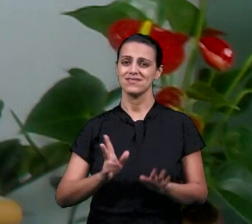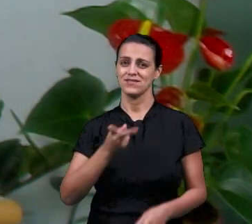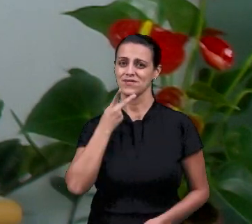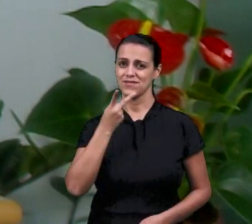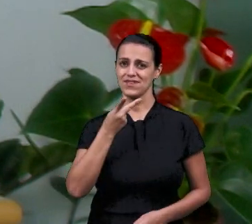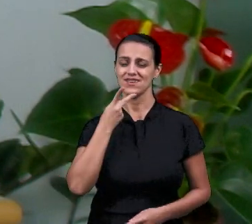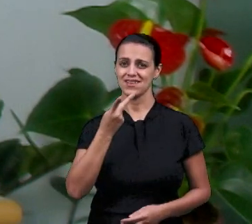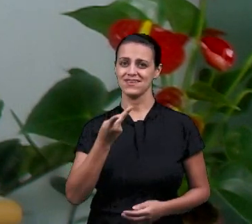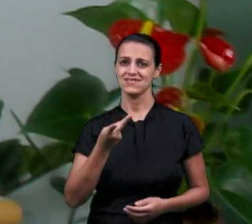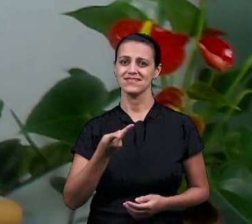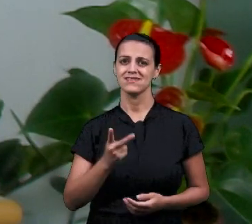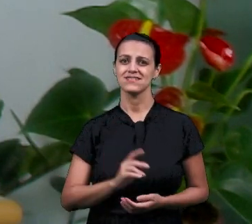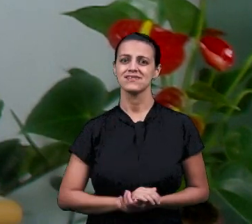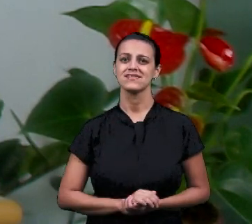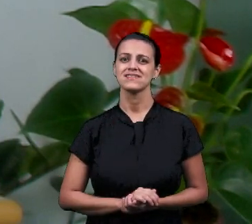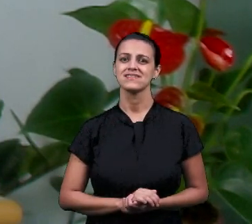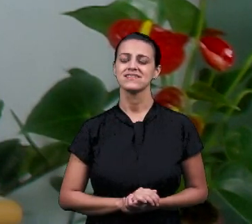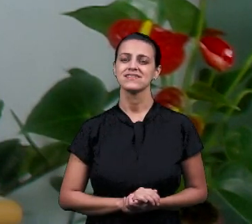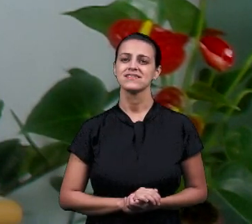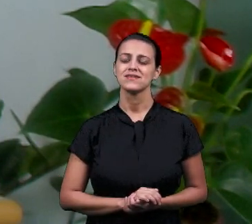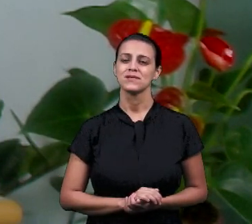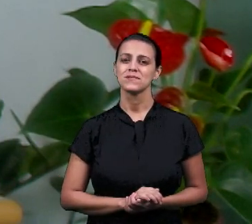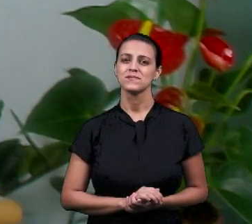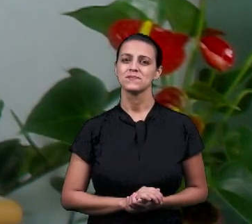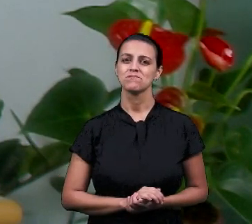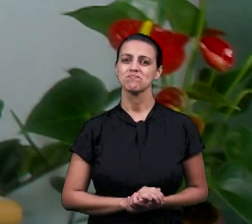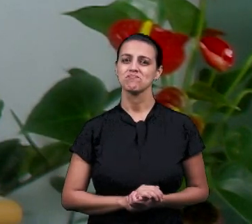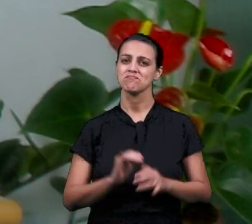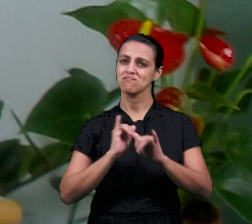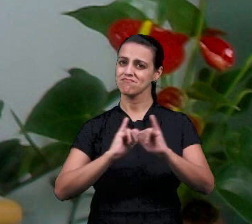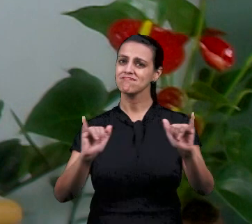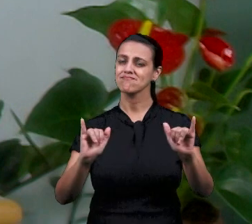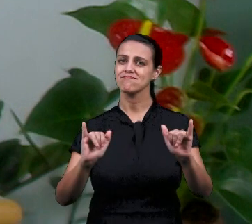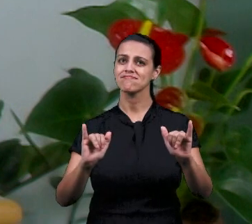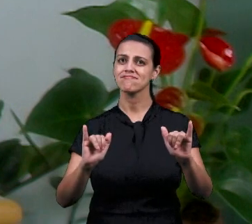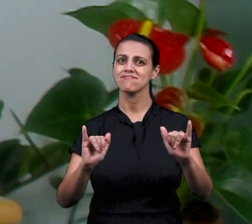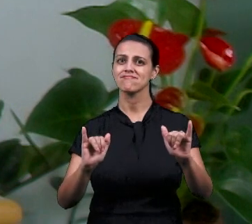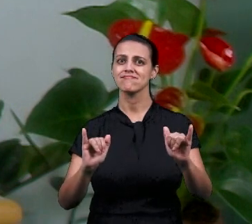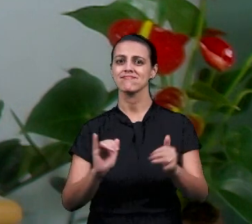ici une donnée qui